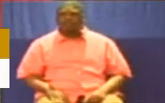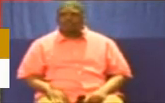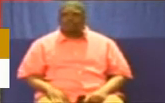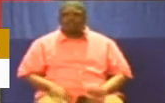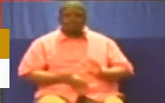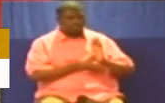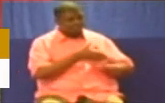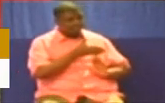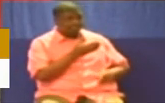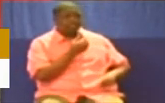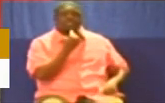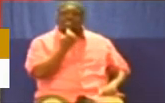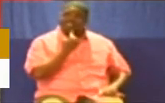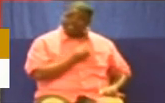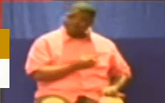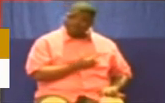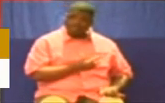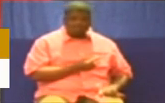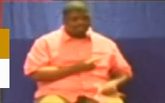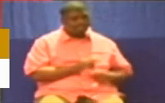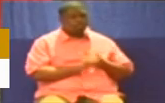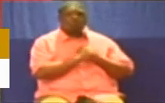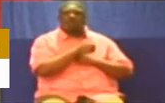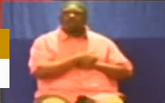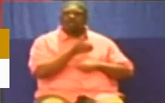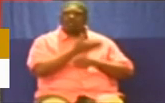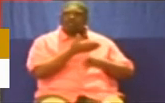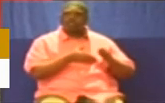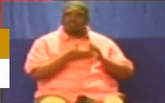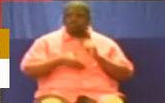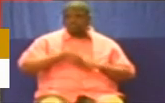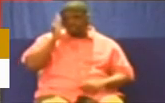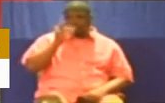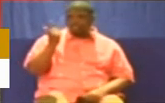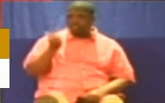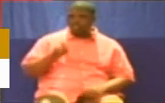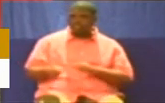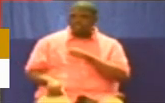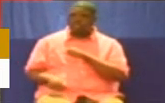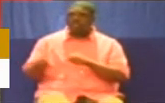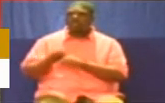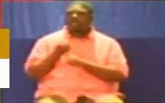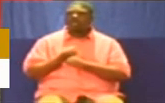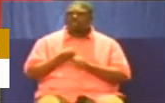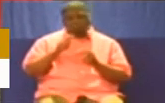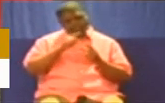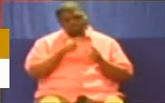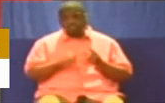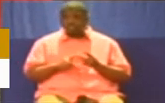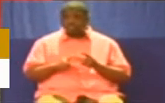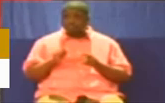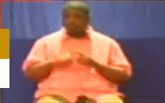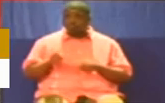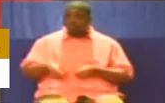Nianze kusema kwamba wakala wa majengo ya serikali Tanzania ina kazi mbili. Moja ni kutoa